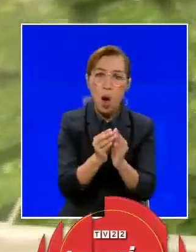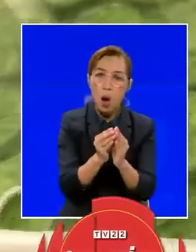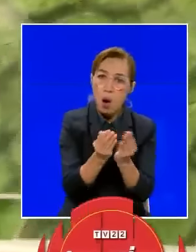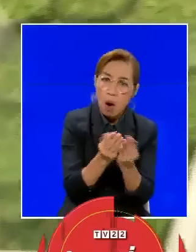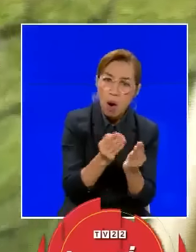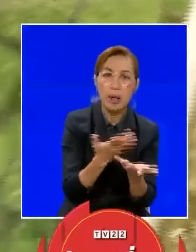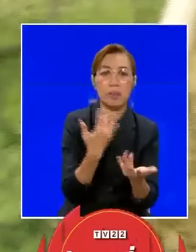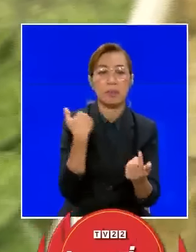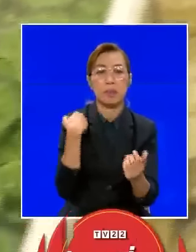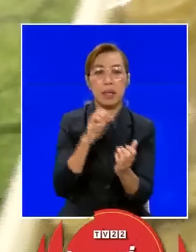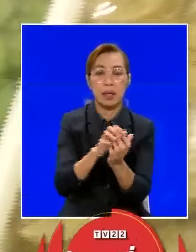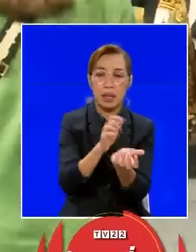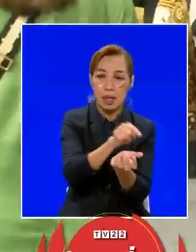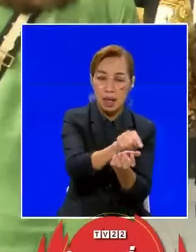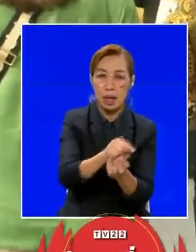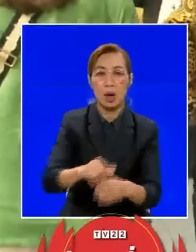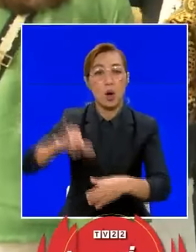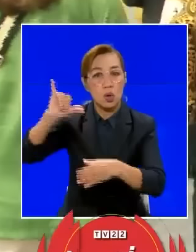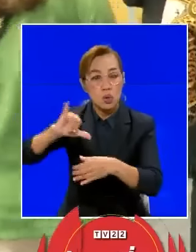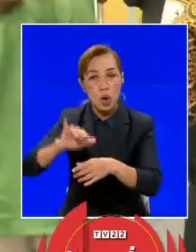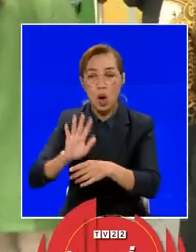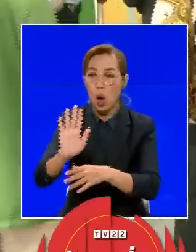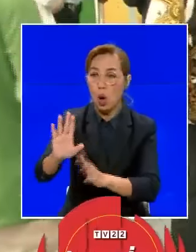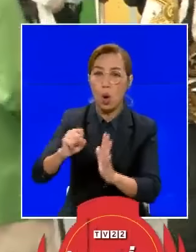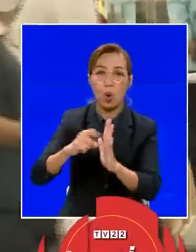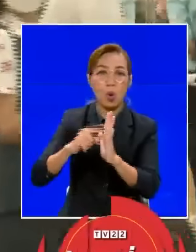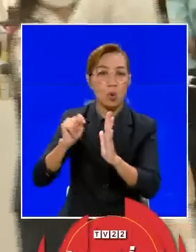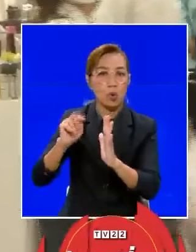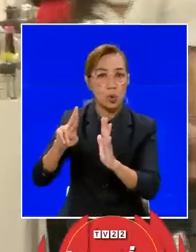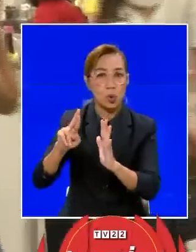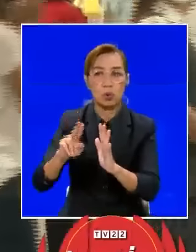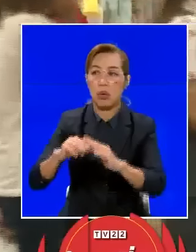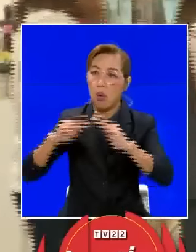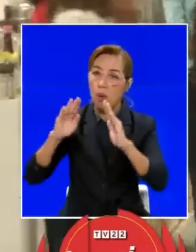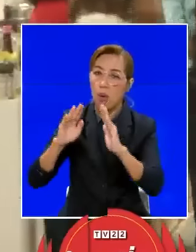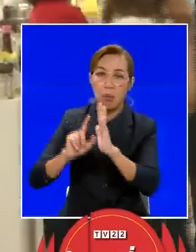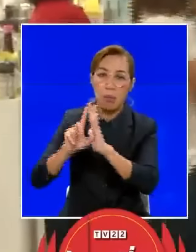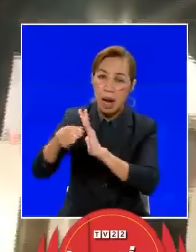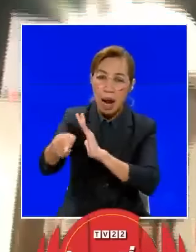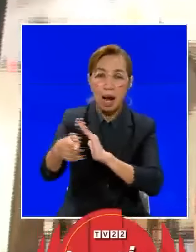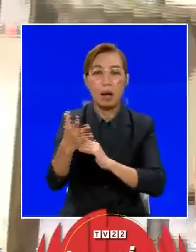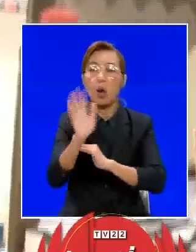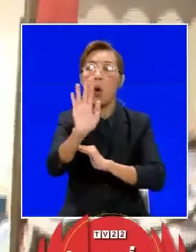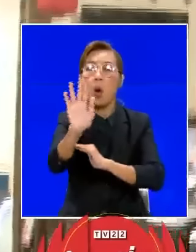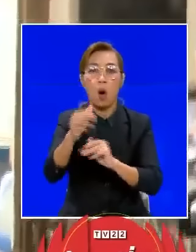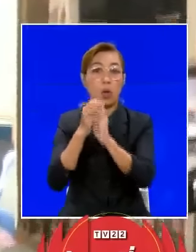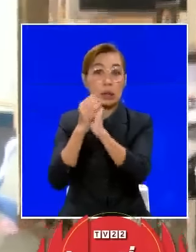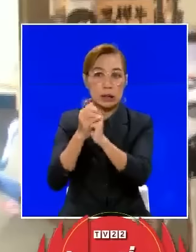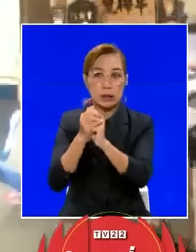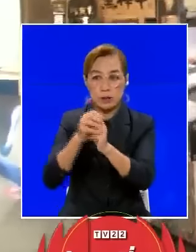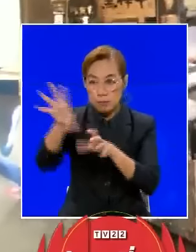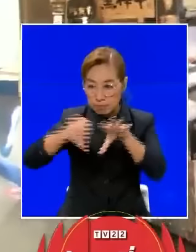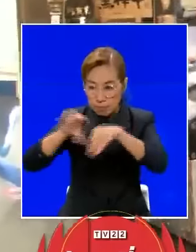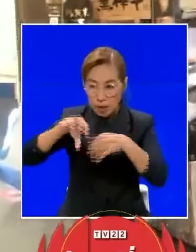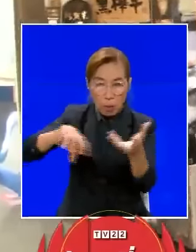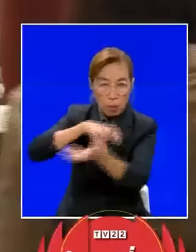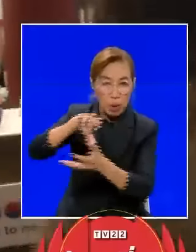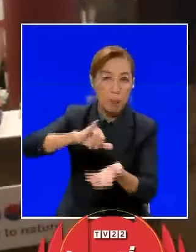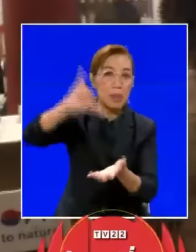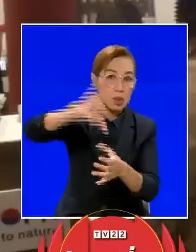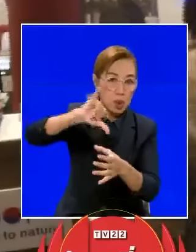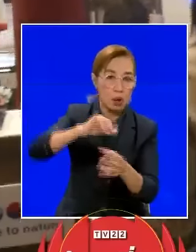บูรณ์ซอสปรุงรสสูตรวังมังกรรวมวัตถุดิบชั้นดีจากประเทศจีนค่ะยกระดับอาหารทุกเมนูแล้วก็สิน